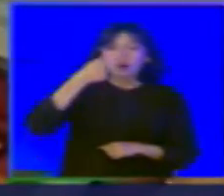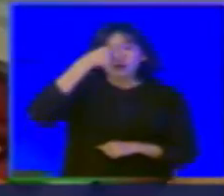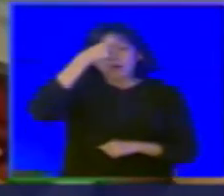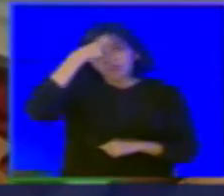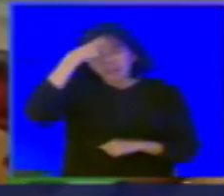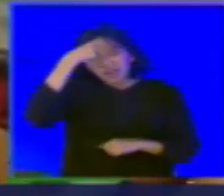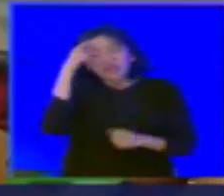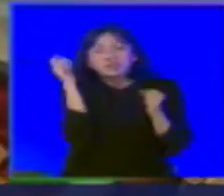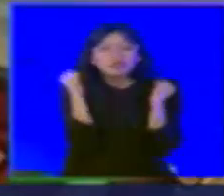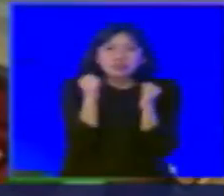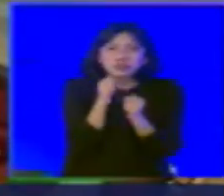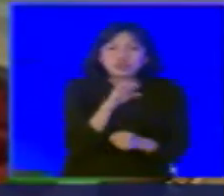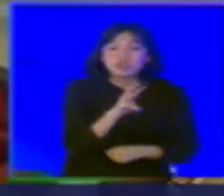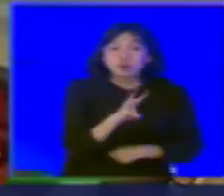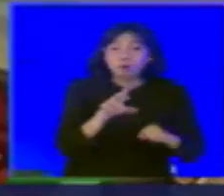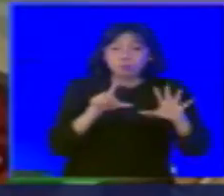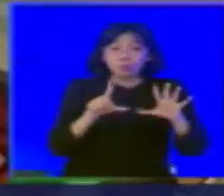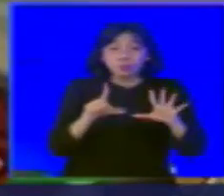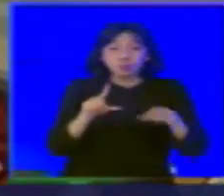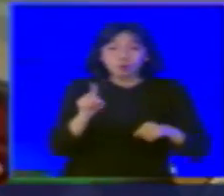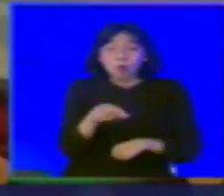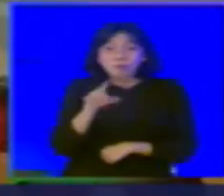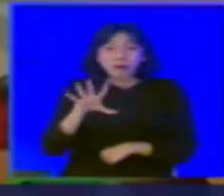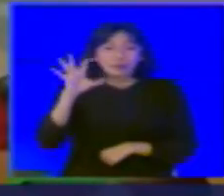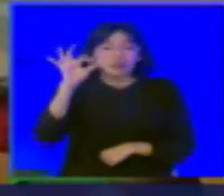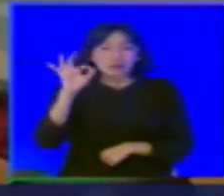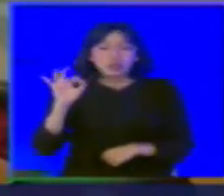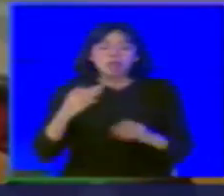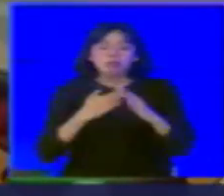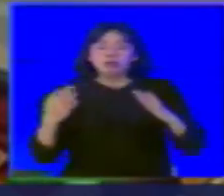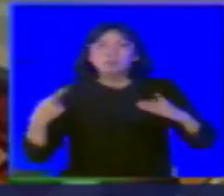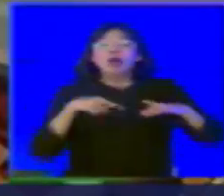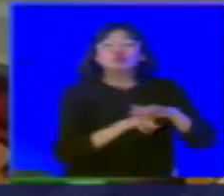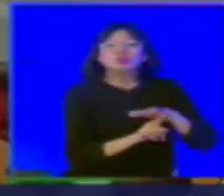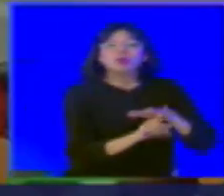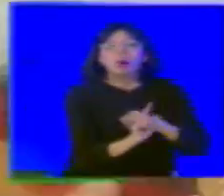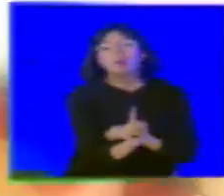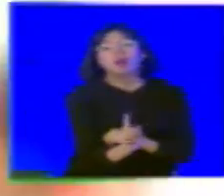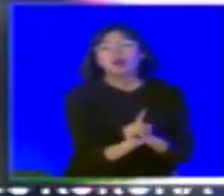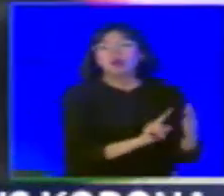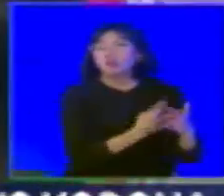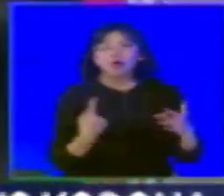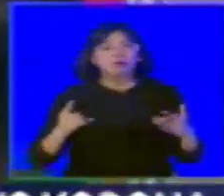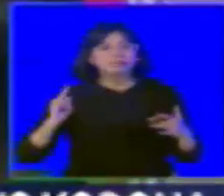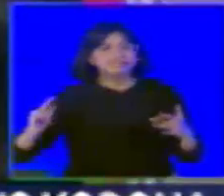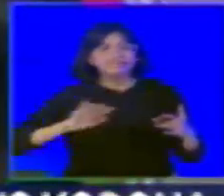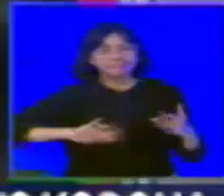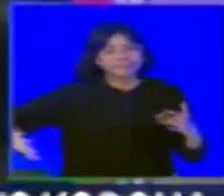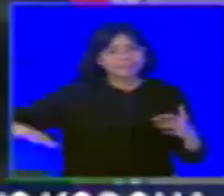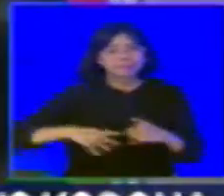37,5 mereka diminta untuk kembali, jadi tidak perlu masuk ke dalam istana.